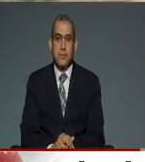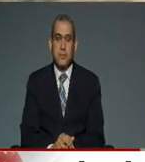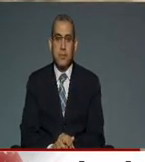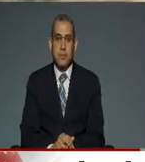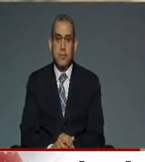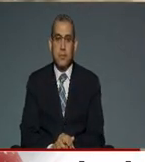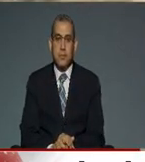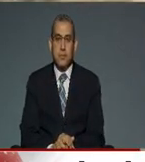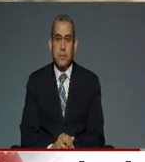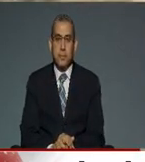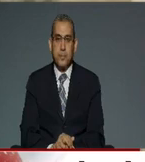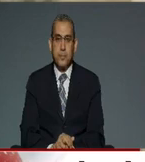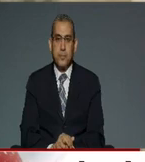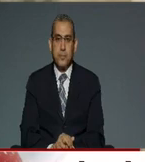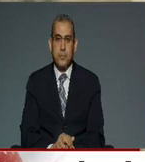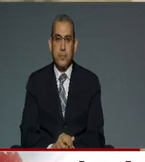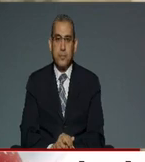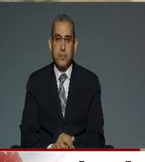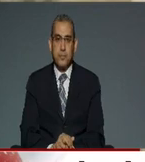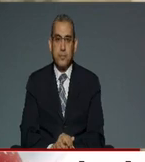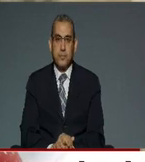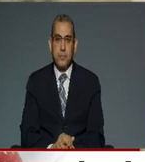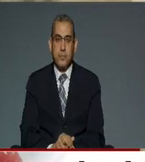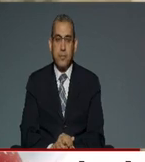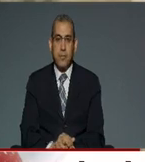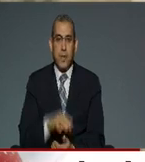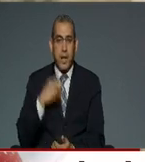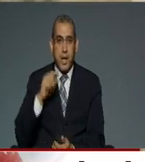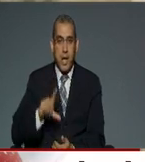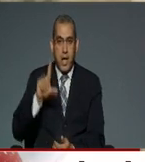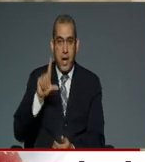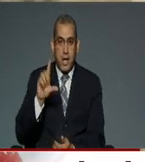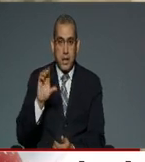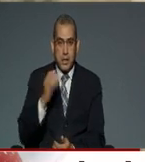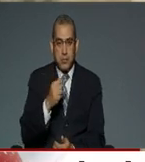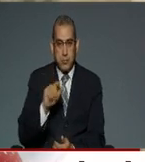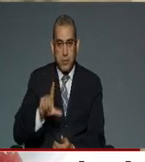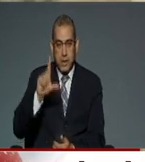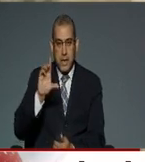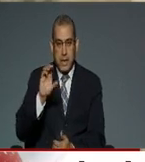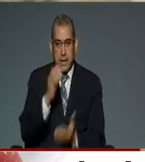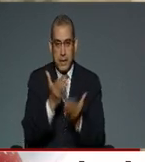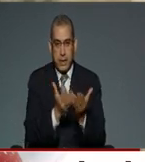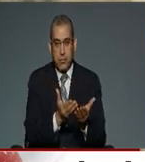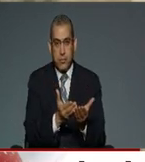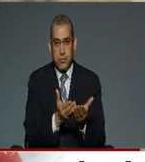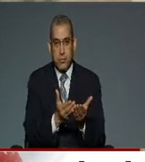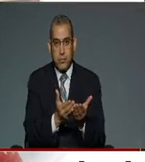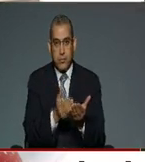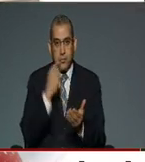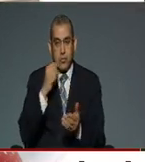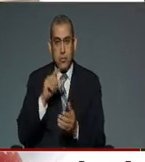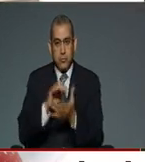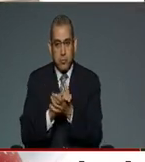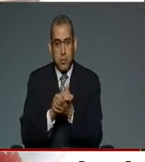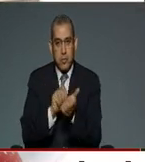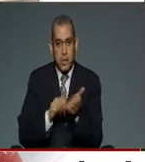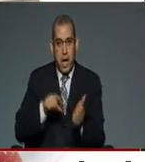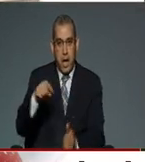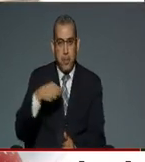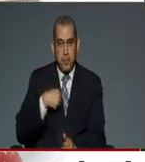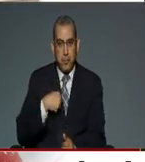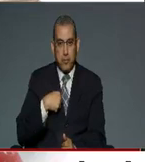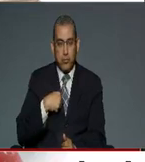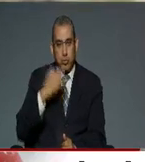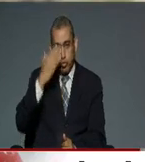predsjedniče Al-Sisi, سيدي الرئيس، فخامة الرئيس السيسي، صديقي العزيز، أود أن